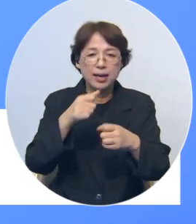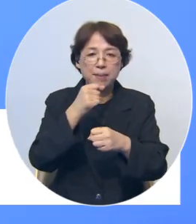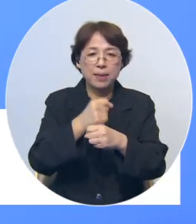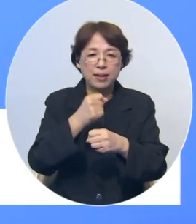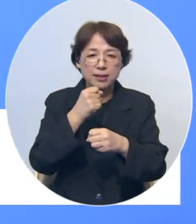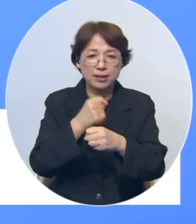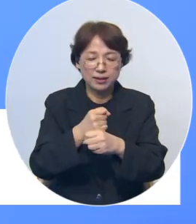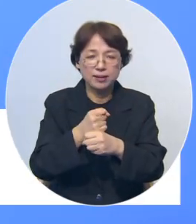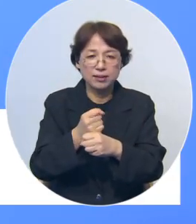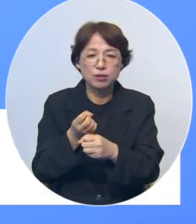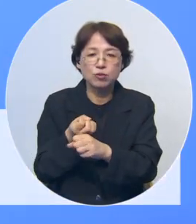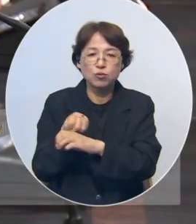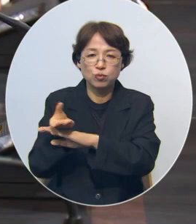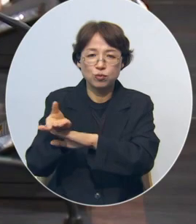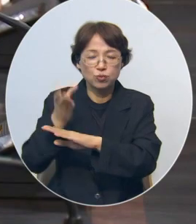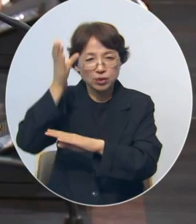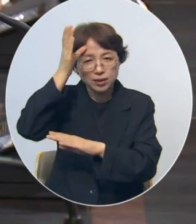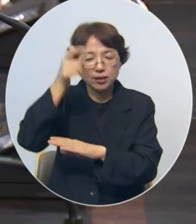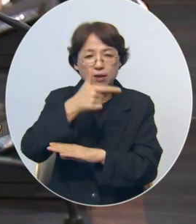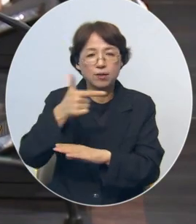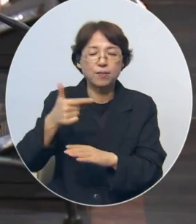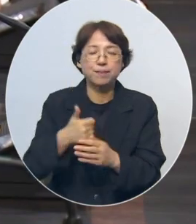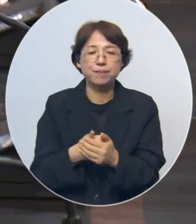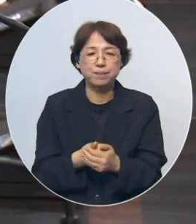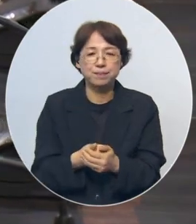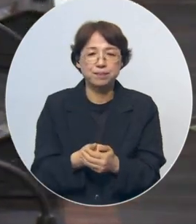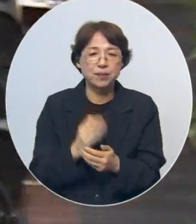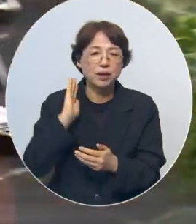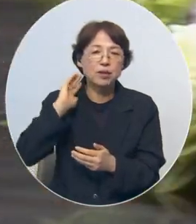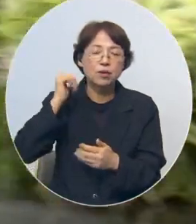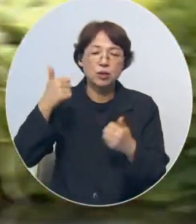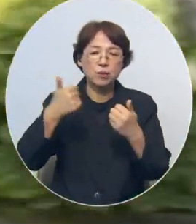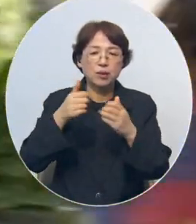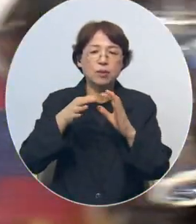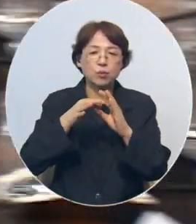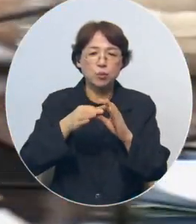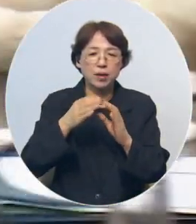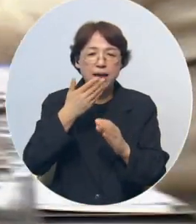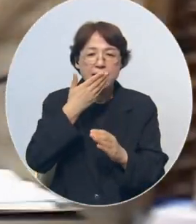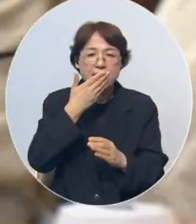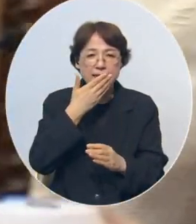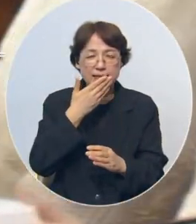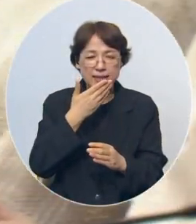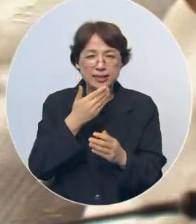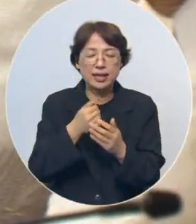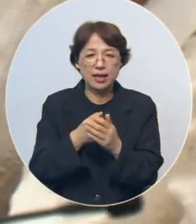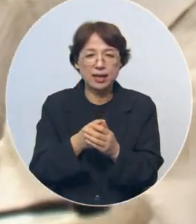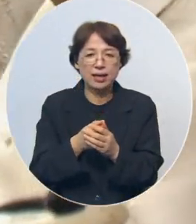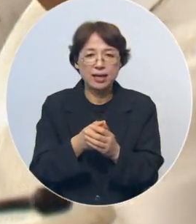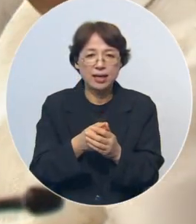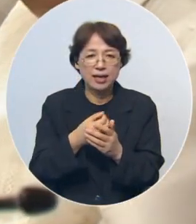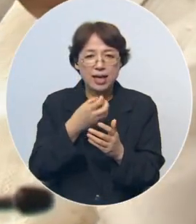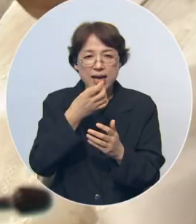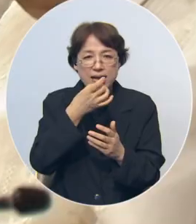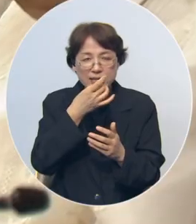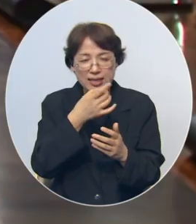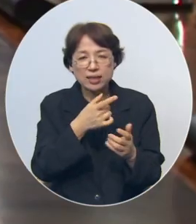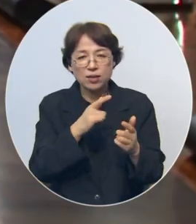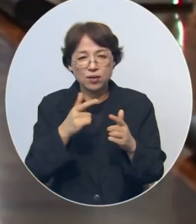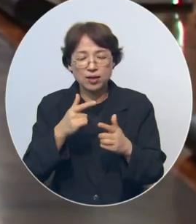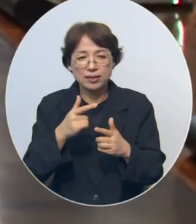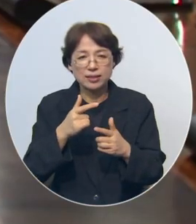보급될 것으로 기대합니다. 양국은 앞서 정상회담을 통해 식량안보 증진 필요성에 공감하고